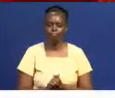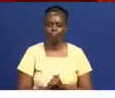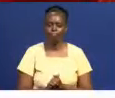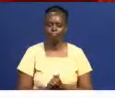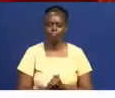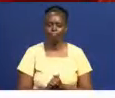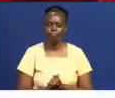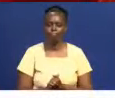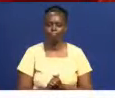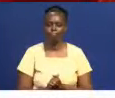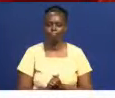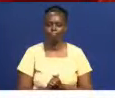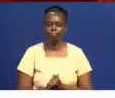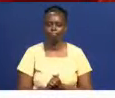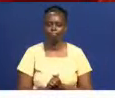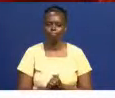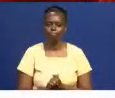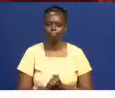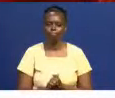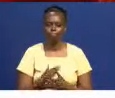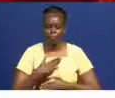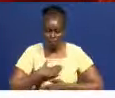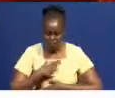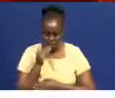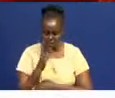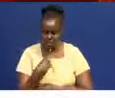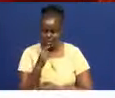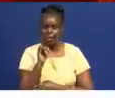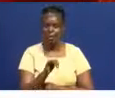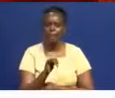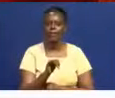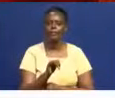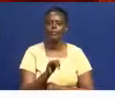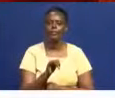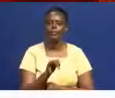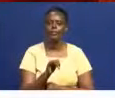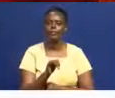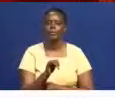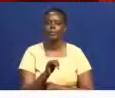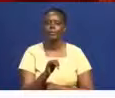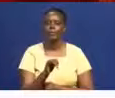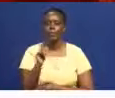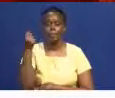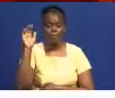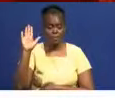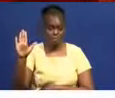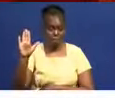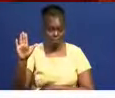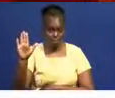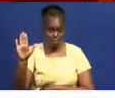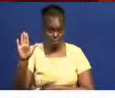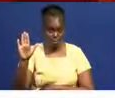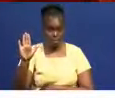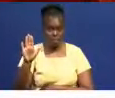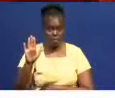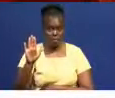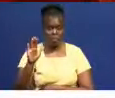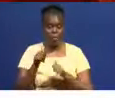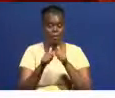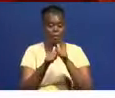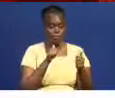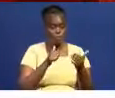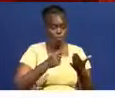Kwa hiyo Bwana Spika, sisi tunasema tu ya kwamba vile ambavyo rais aliweza